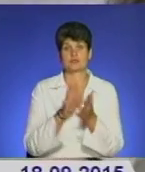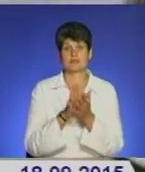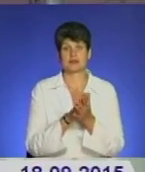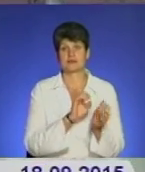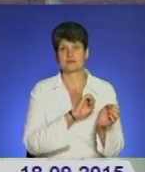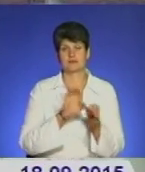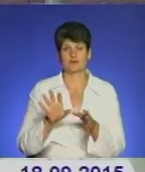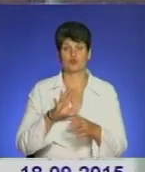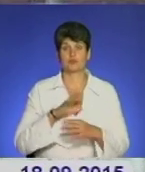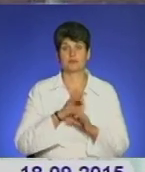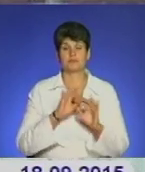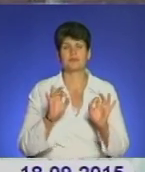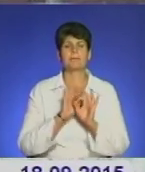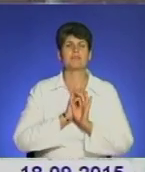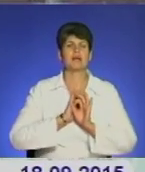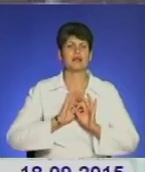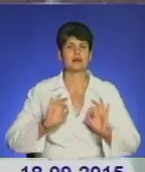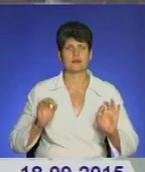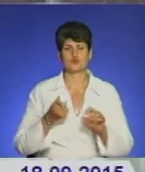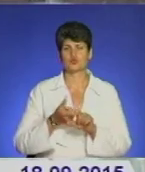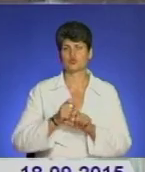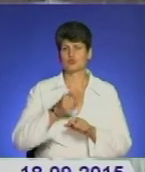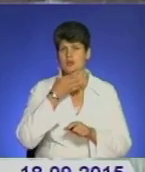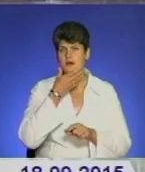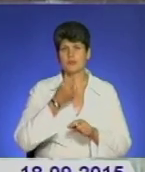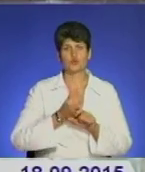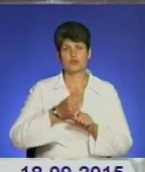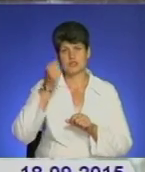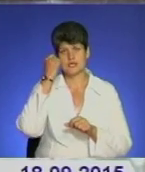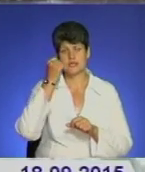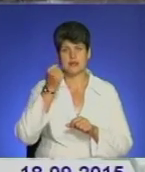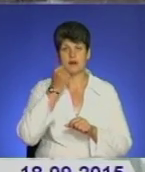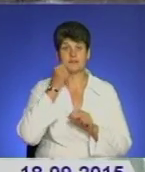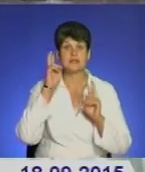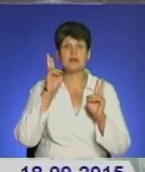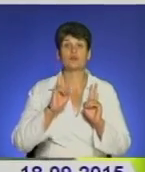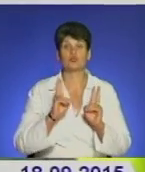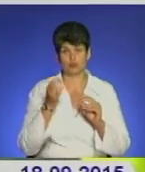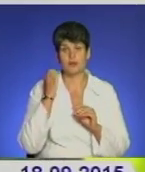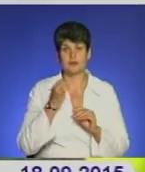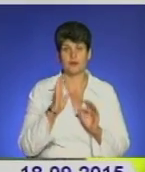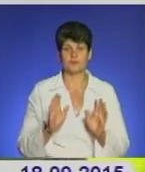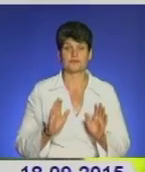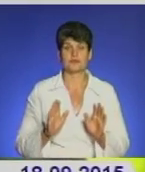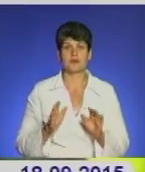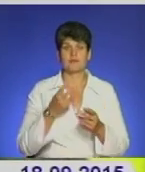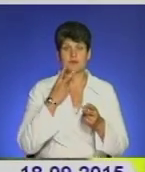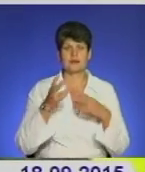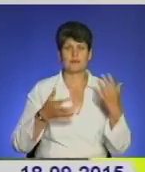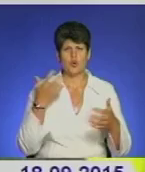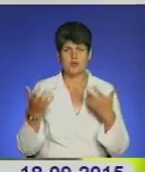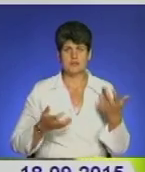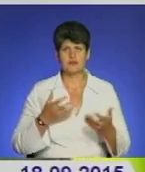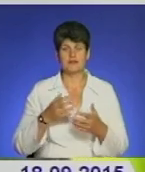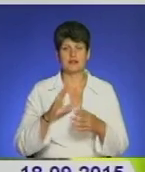найкраще. Прекрасно, дуже гарно. Дуже ми дякуємо, не знаю кому, але дякуємо. Трошки важко, бо все порозривали, але